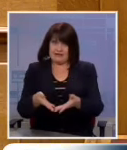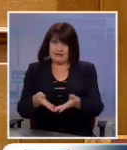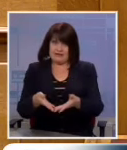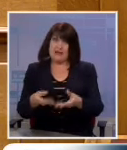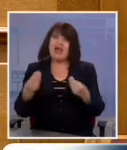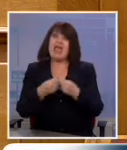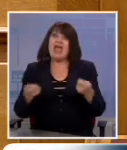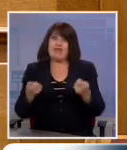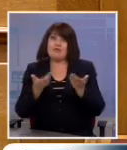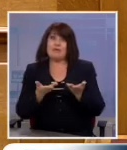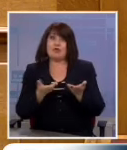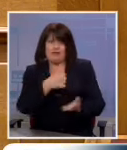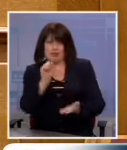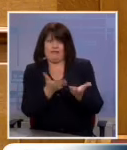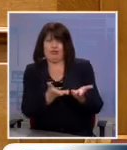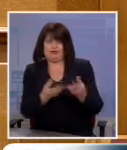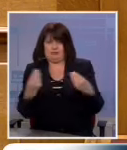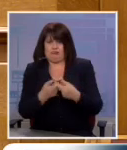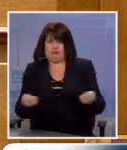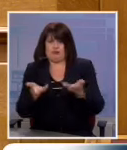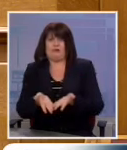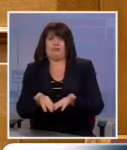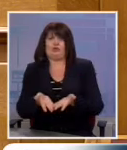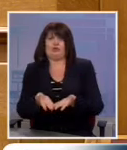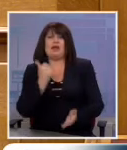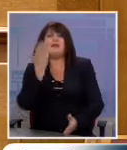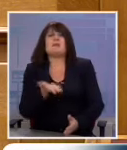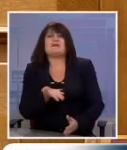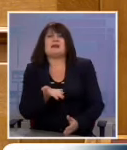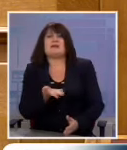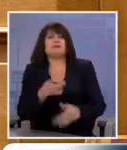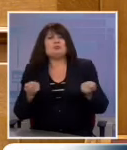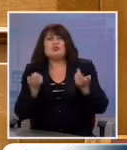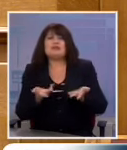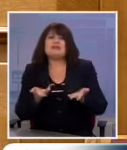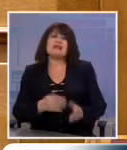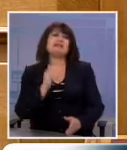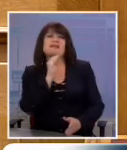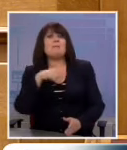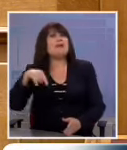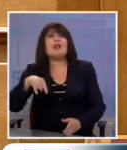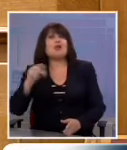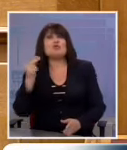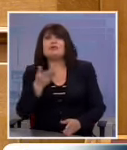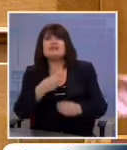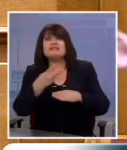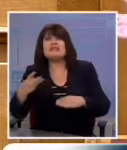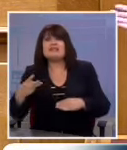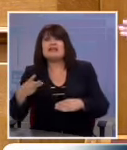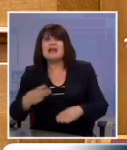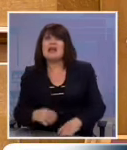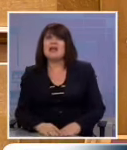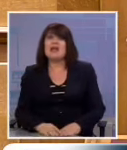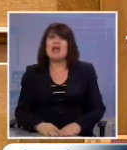τις εφαρμόσετε ενώ διαφωνείτε? Ενώ δεν τις πιστεύετε? Κύριε Πετράκο, πάει